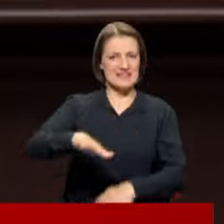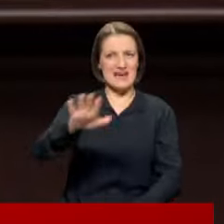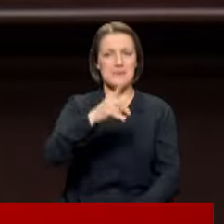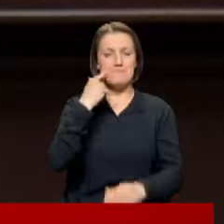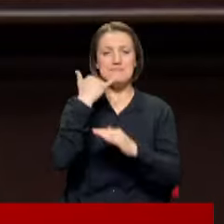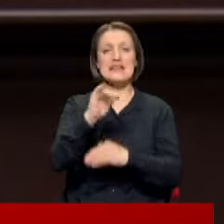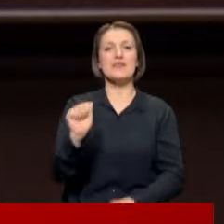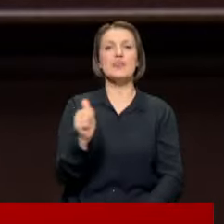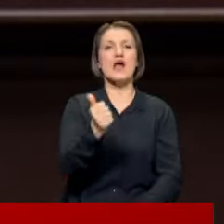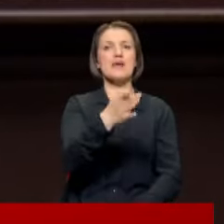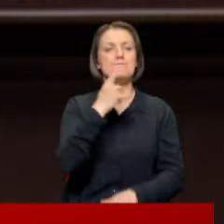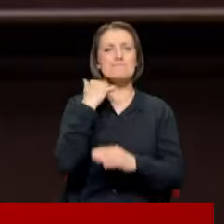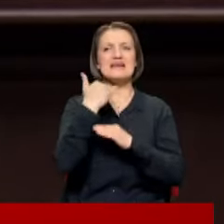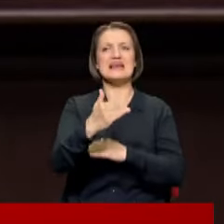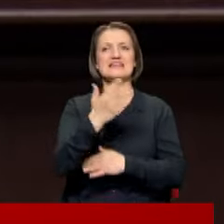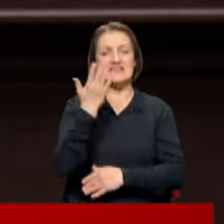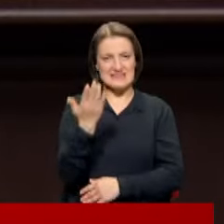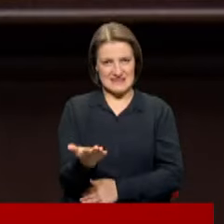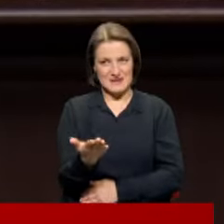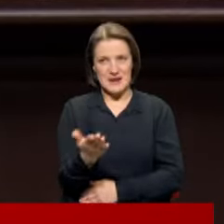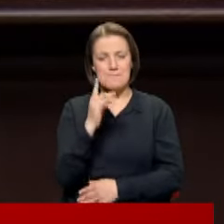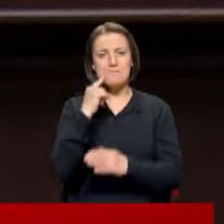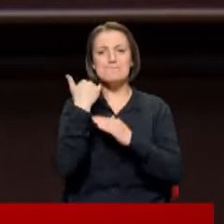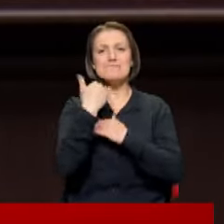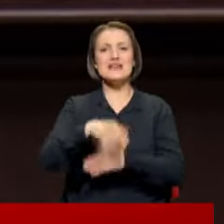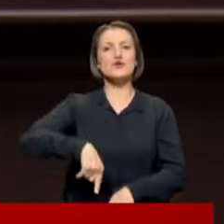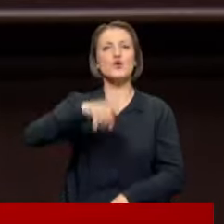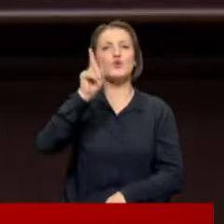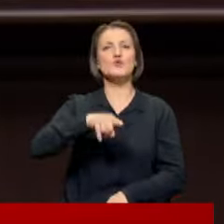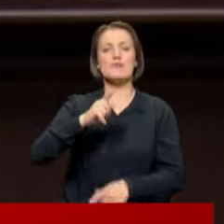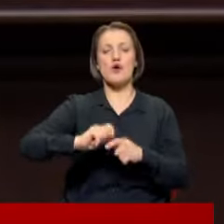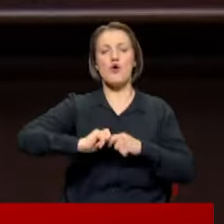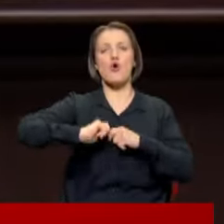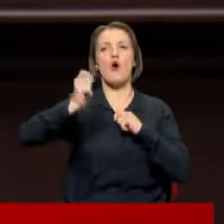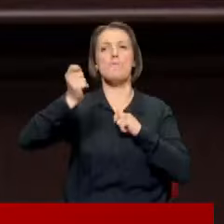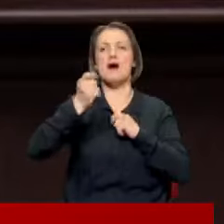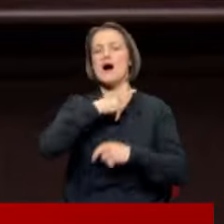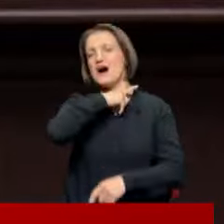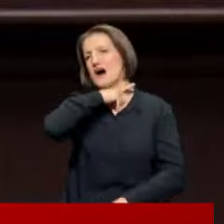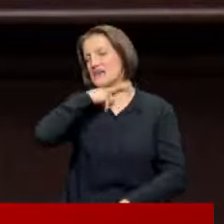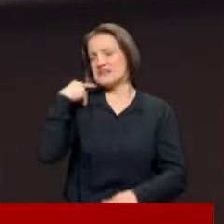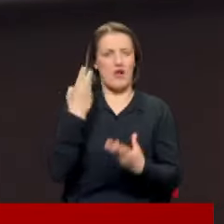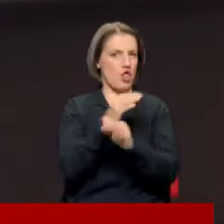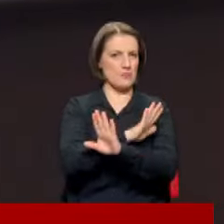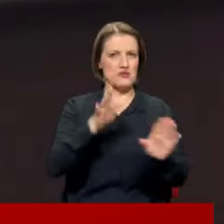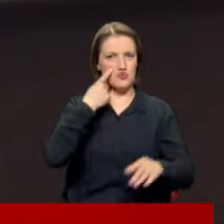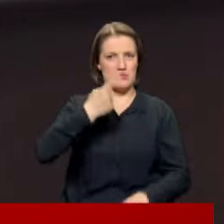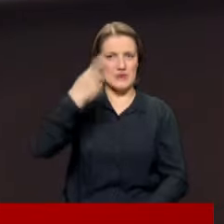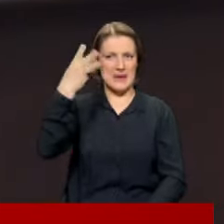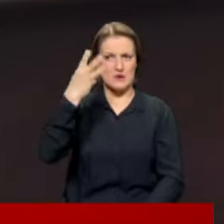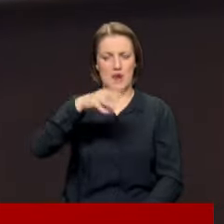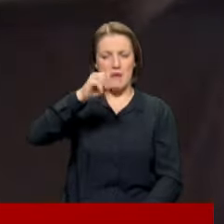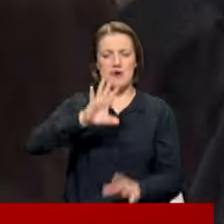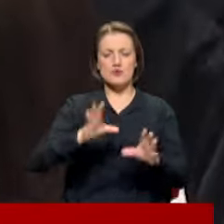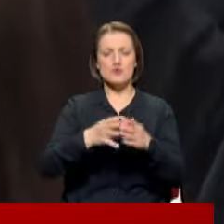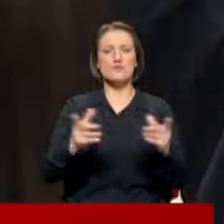milletin değerlerinden, milletin ahvalinden, milletin gündeminden kopma asla olmaz. Cumhurbaşkanı Erdoğan AK